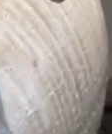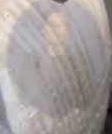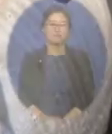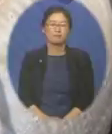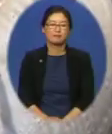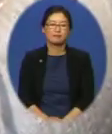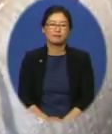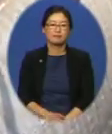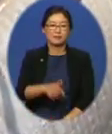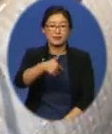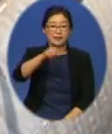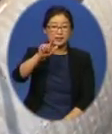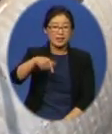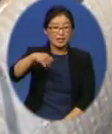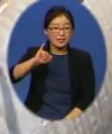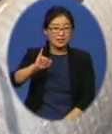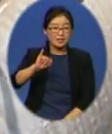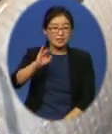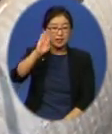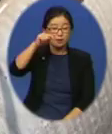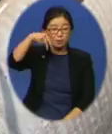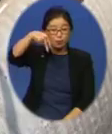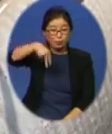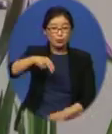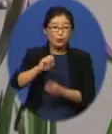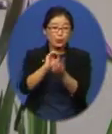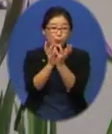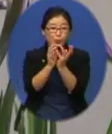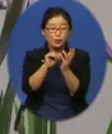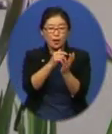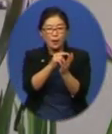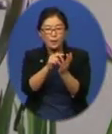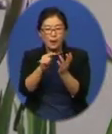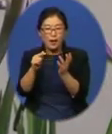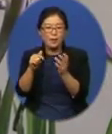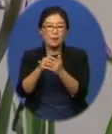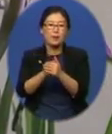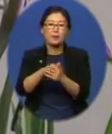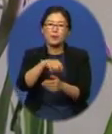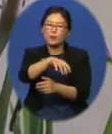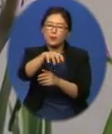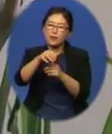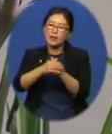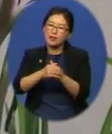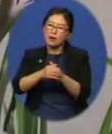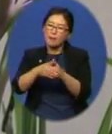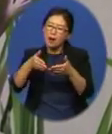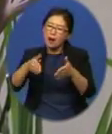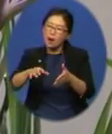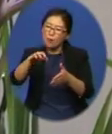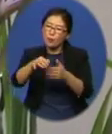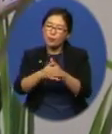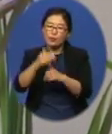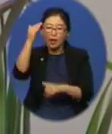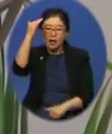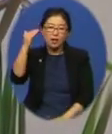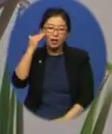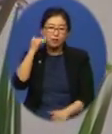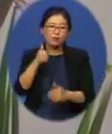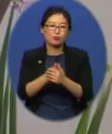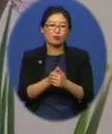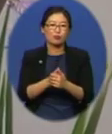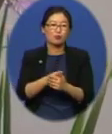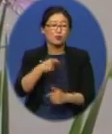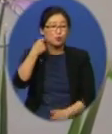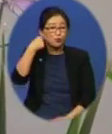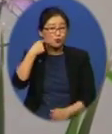각시 붓꽃은 붓꽃가에 속한 여러 해살이 부리며 원산지는 우리나라이고 중국 동부와 일본